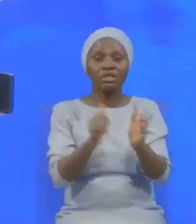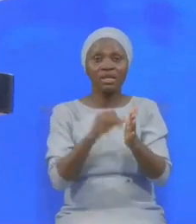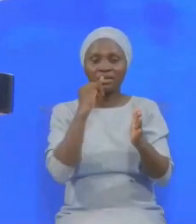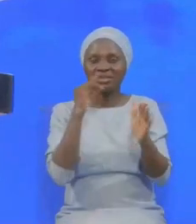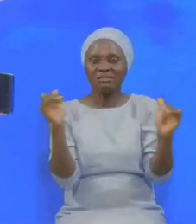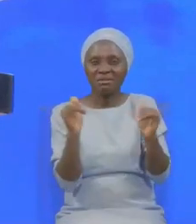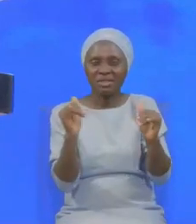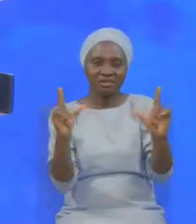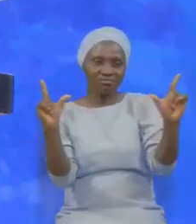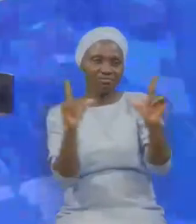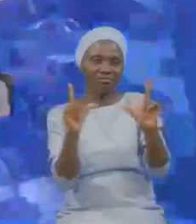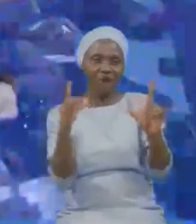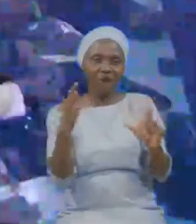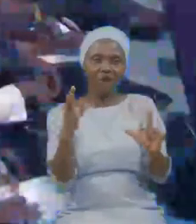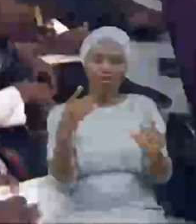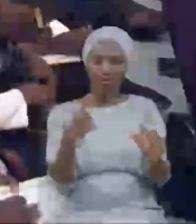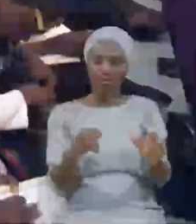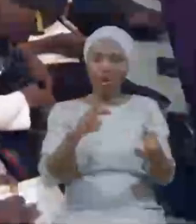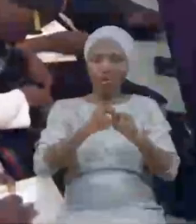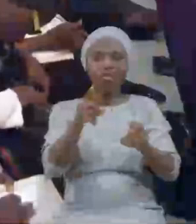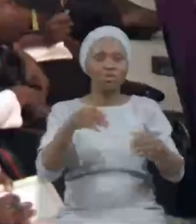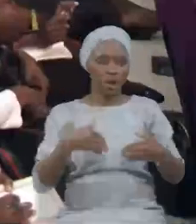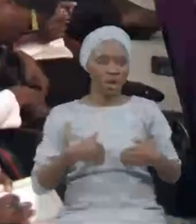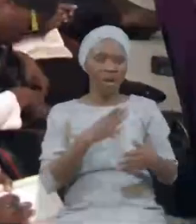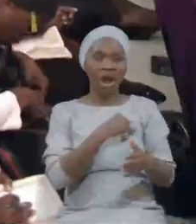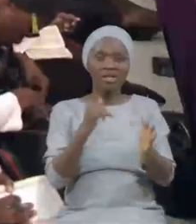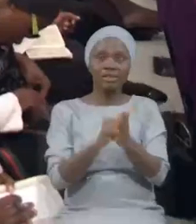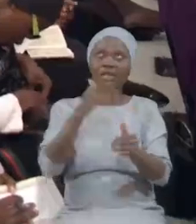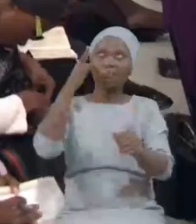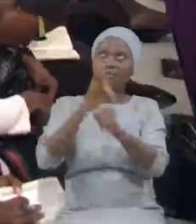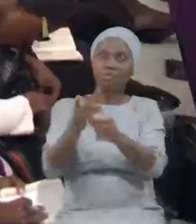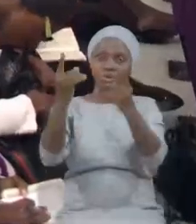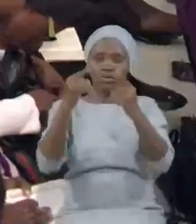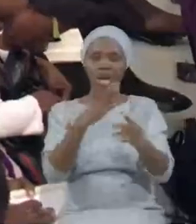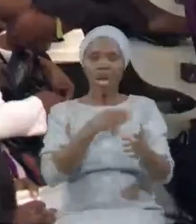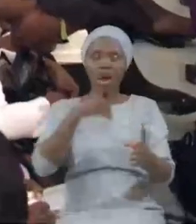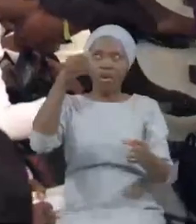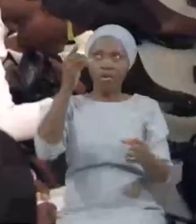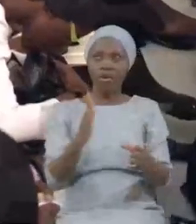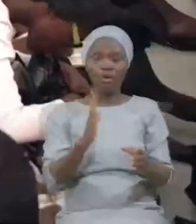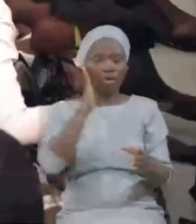votre problème. Et la promesse là viendra à votre vie. Et le Seigneur va ôter